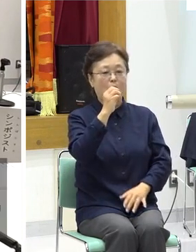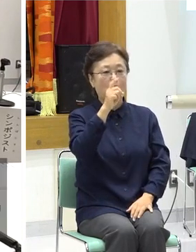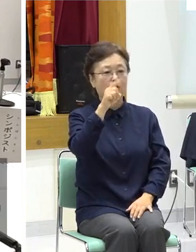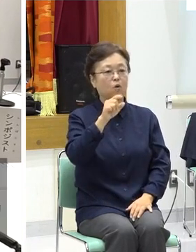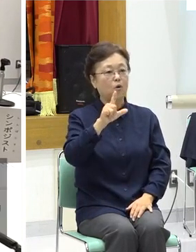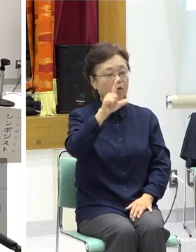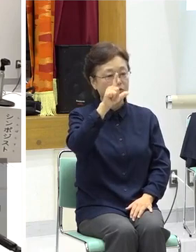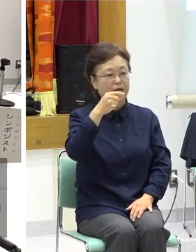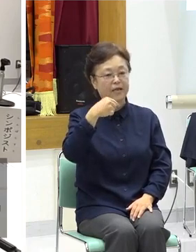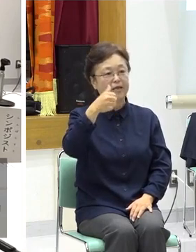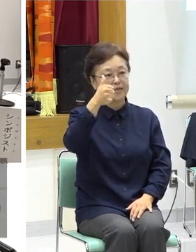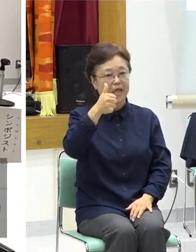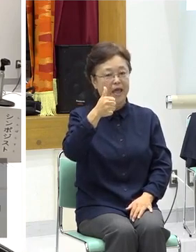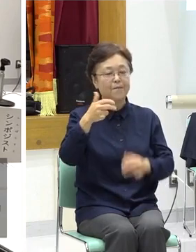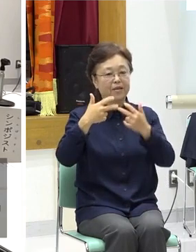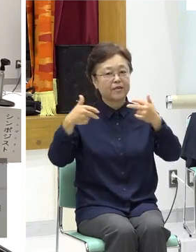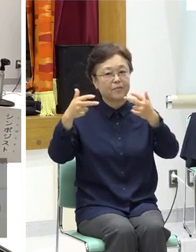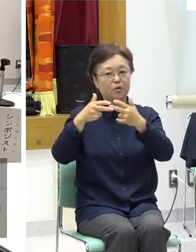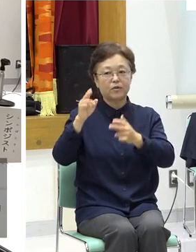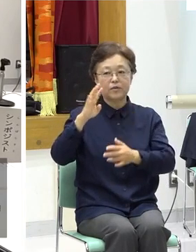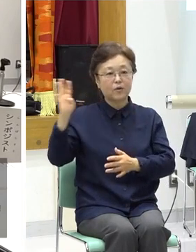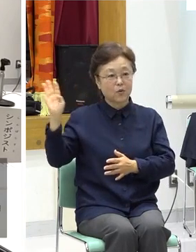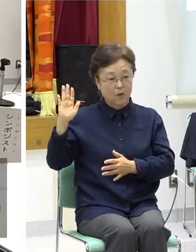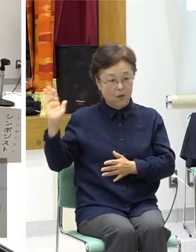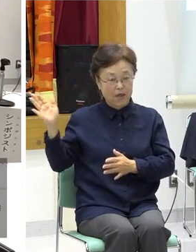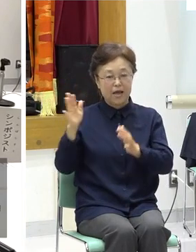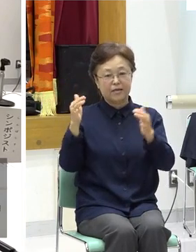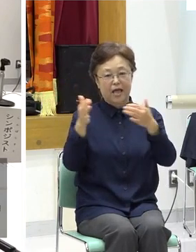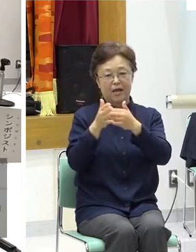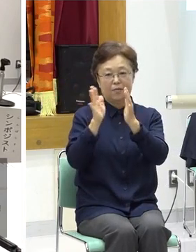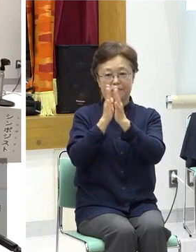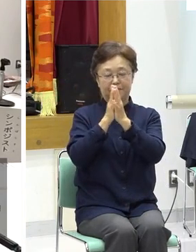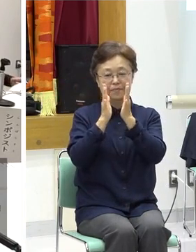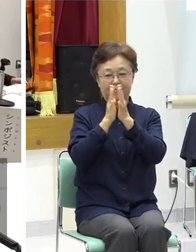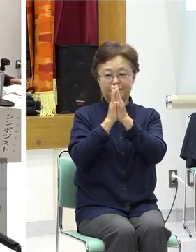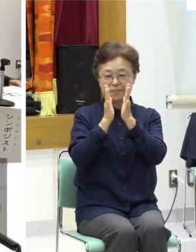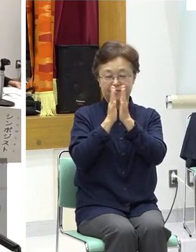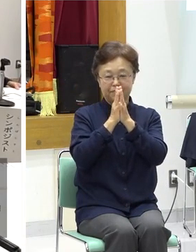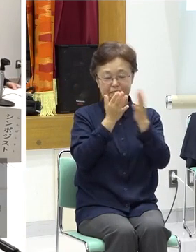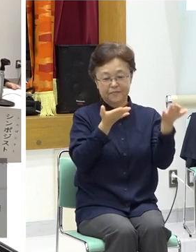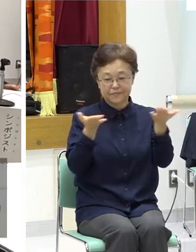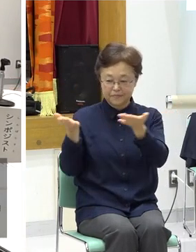先生、またシンポジストの皆様に最後に大きな拍手で、お願いいたします。